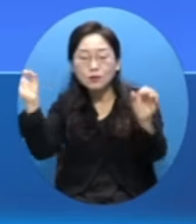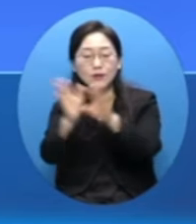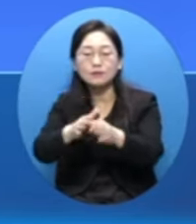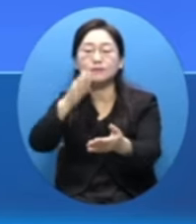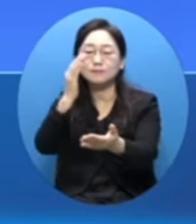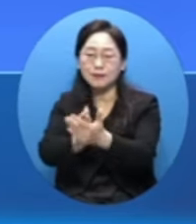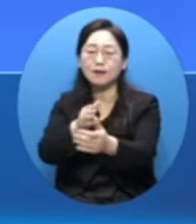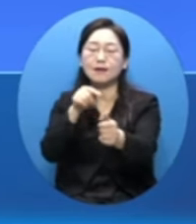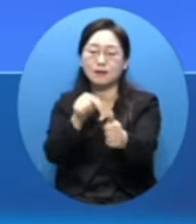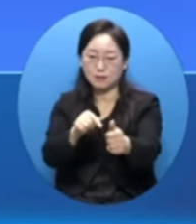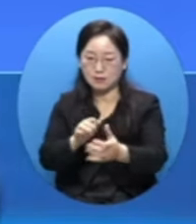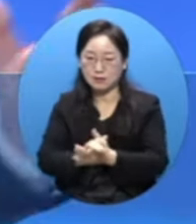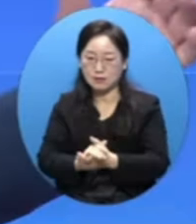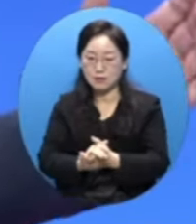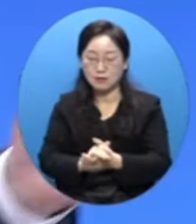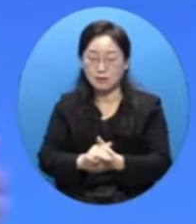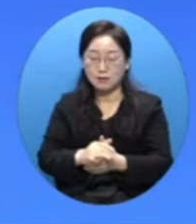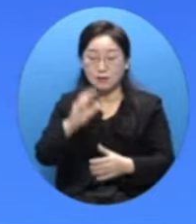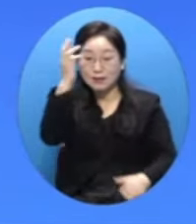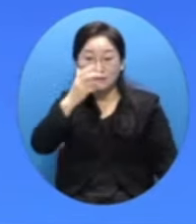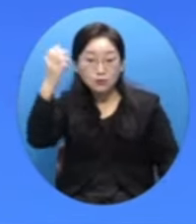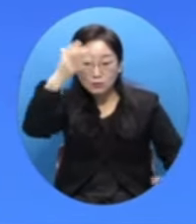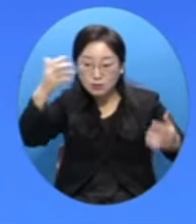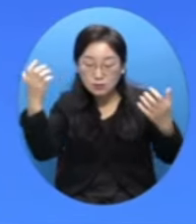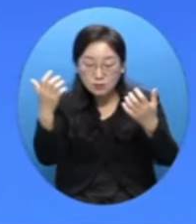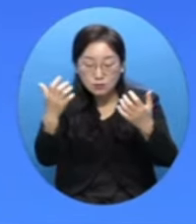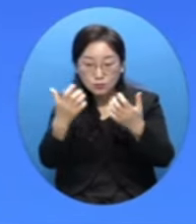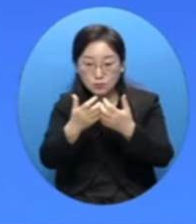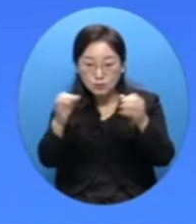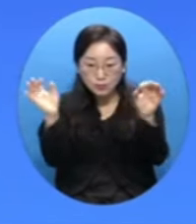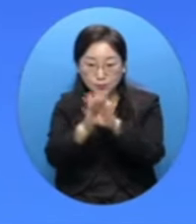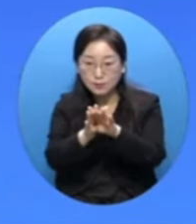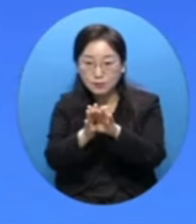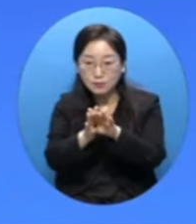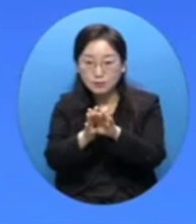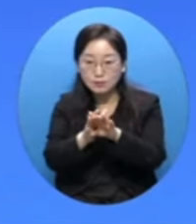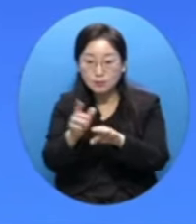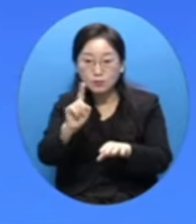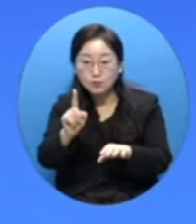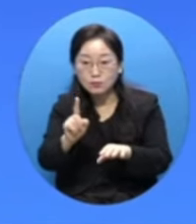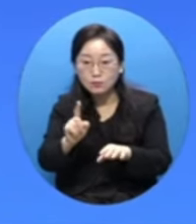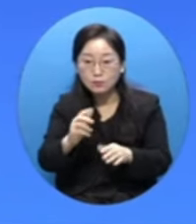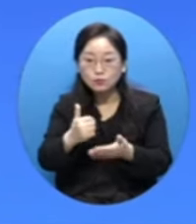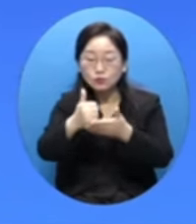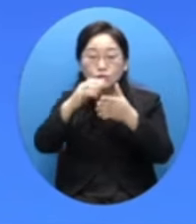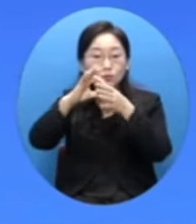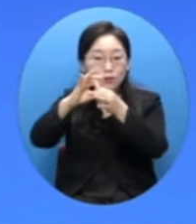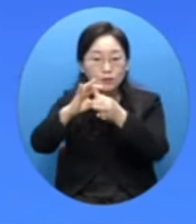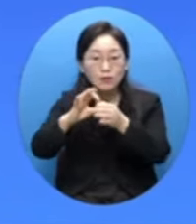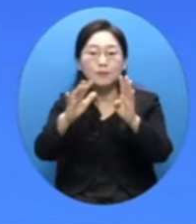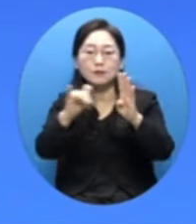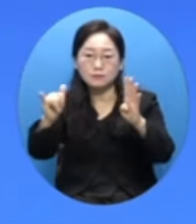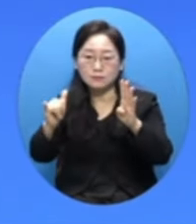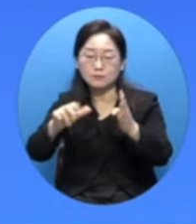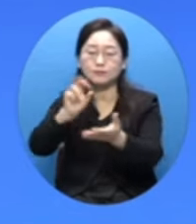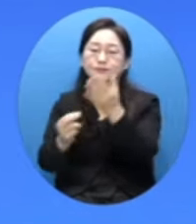말며. 성령을 소멸하면 주님의 백성들이 문제 가운데 빠지게 되고